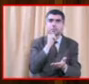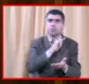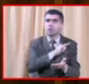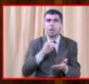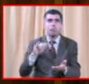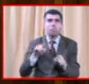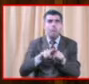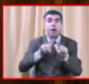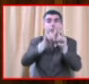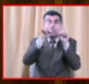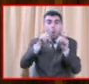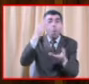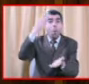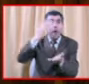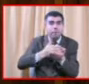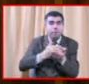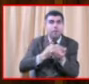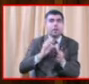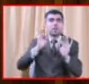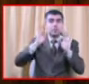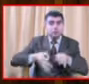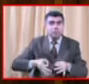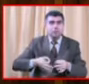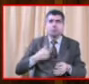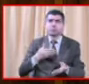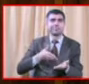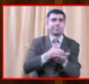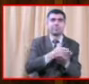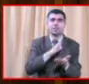ولا ما تكونش ما كنقطعش، كنبقى